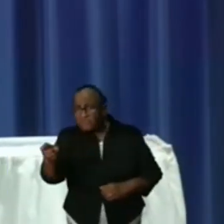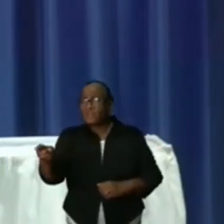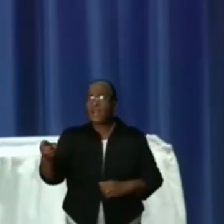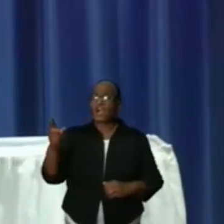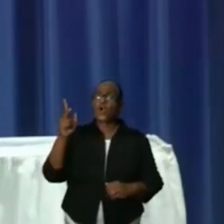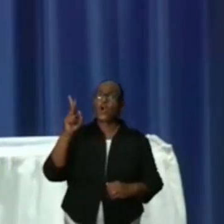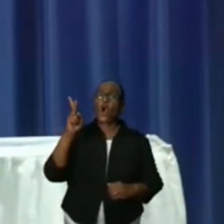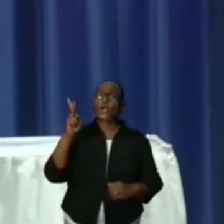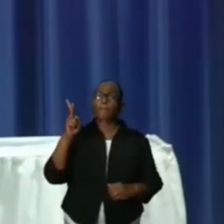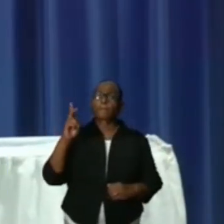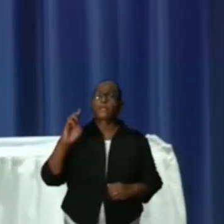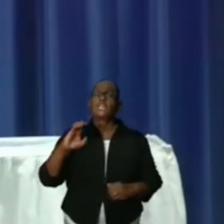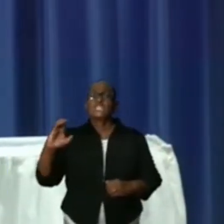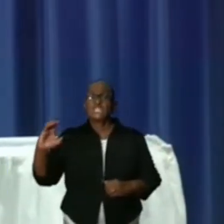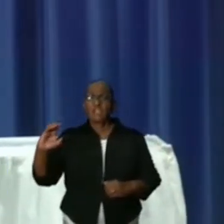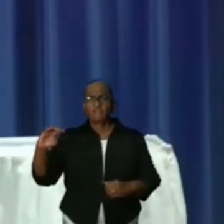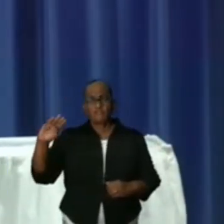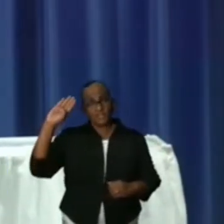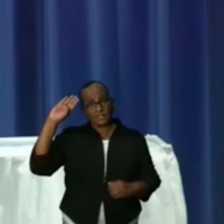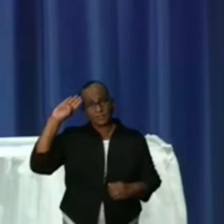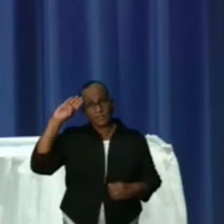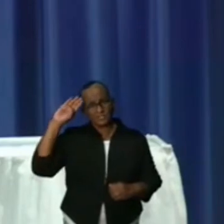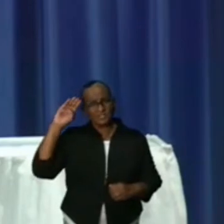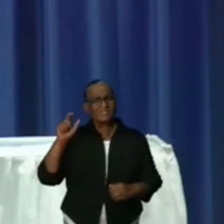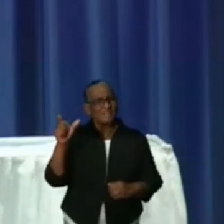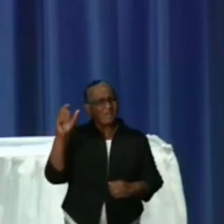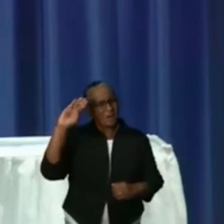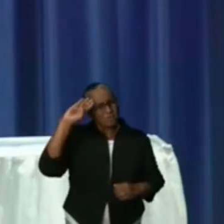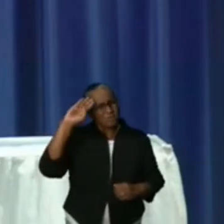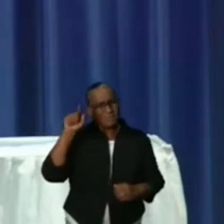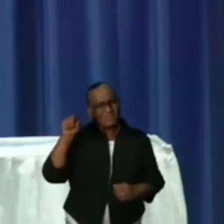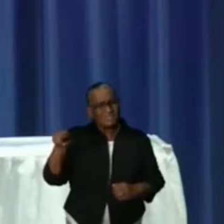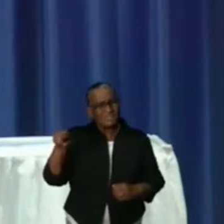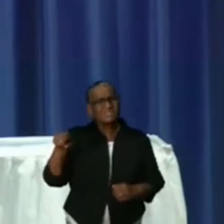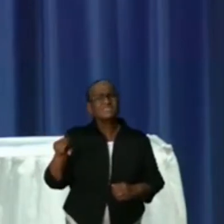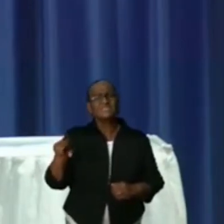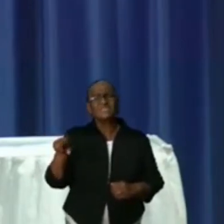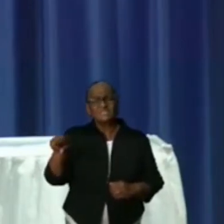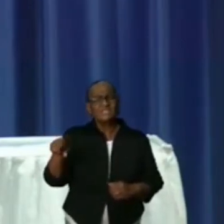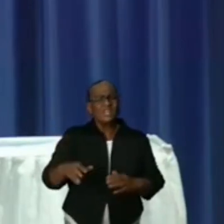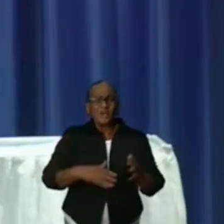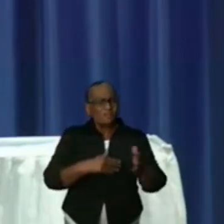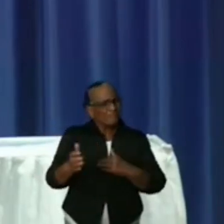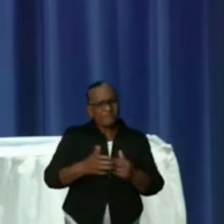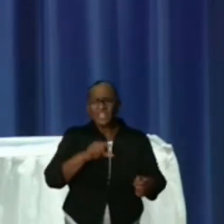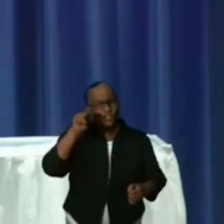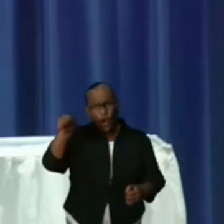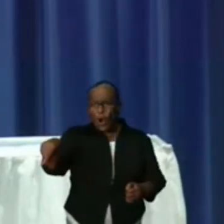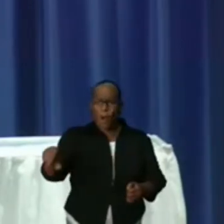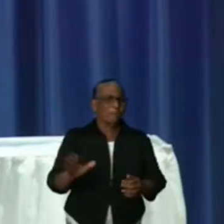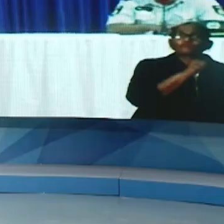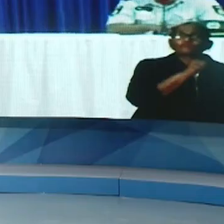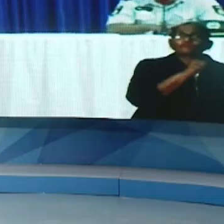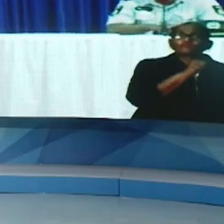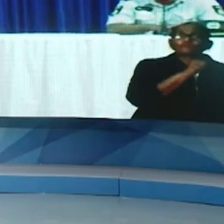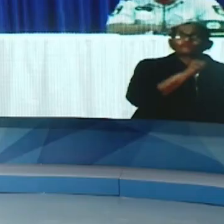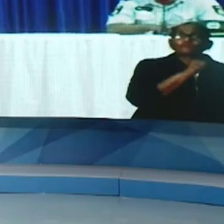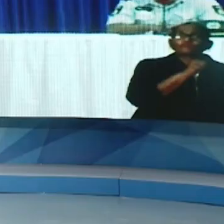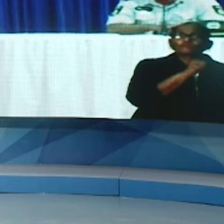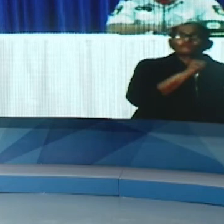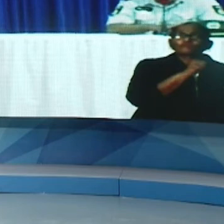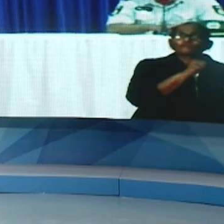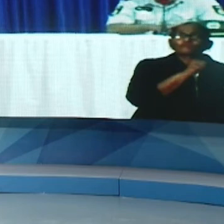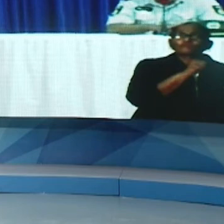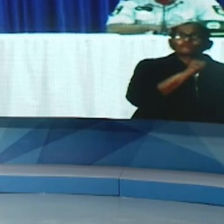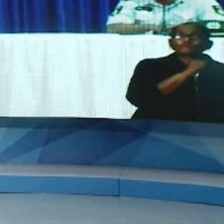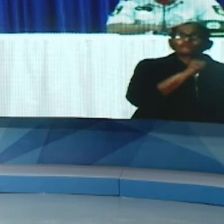korpschef, dat u het de politie niet moeilijk maakt om deze situatie te handhaven. Niet alleen de